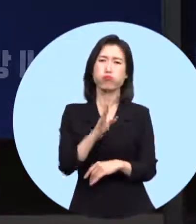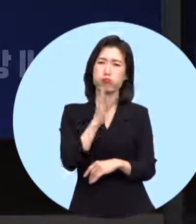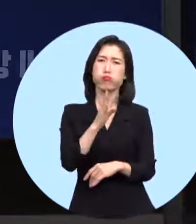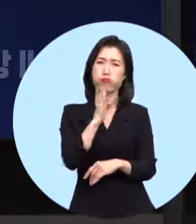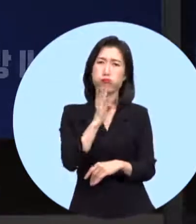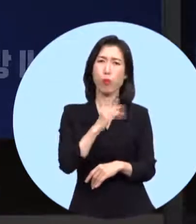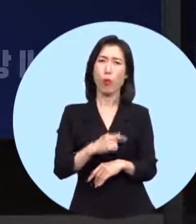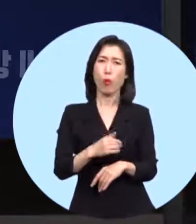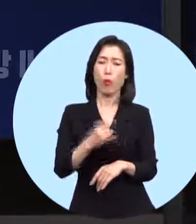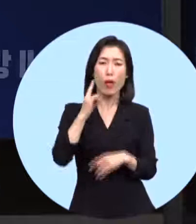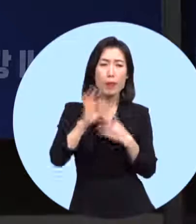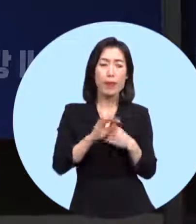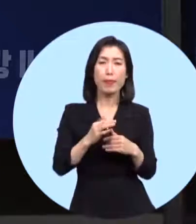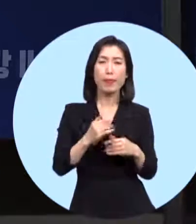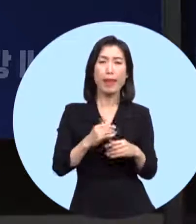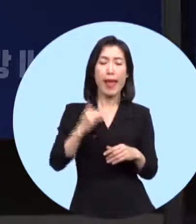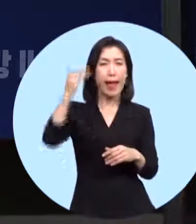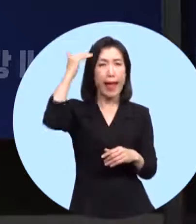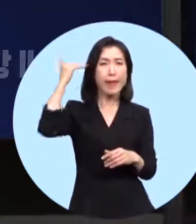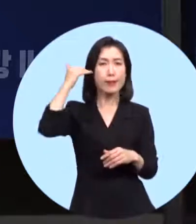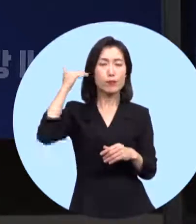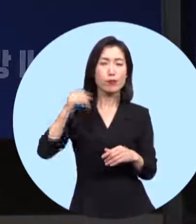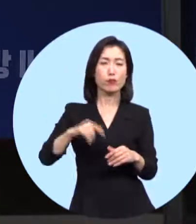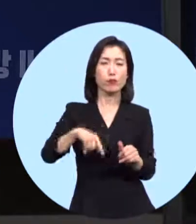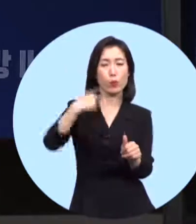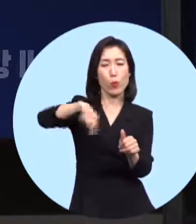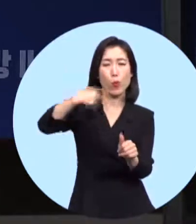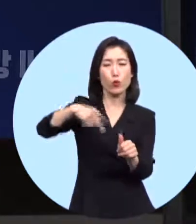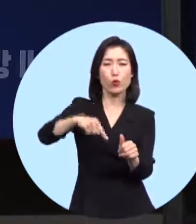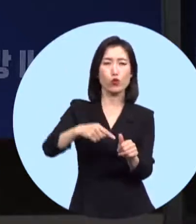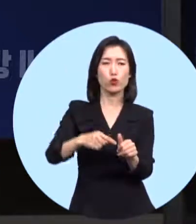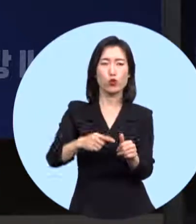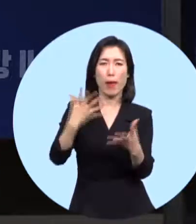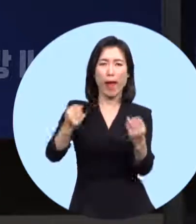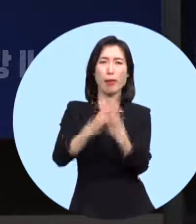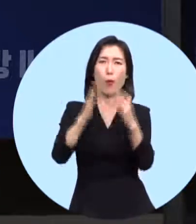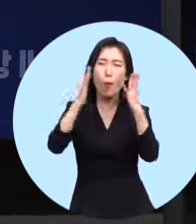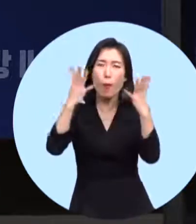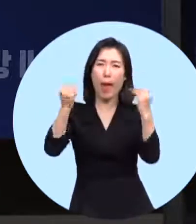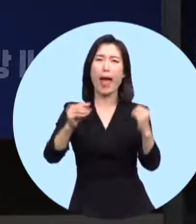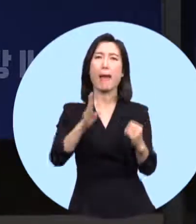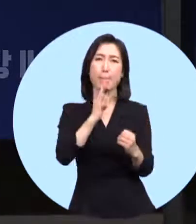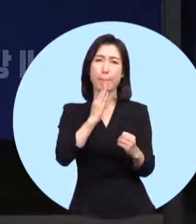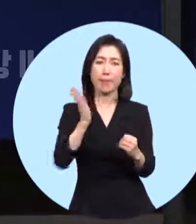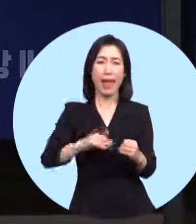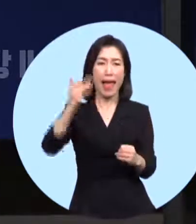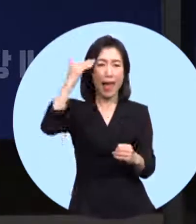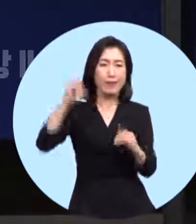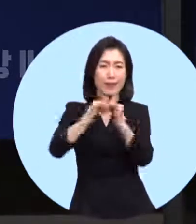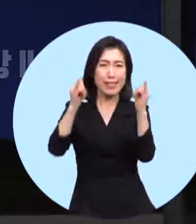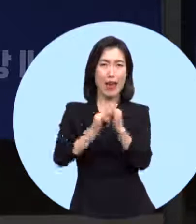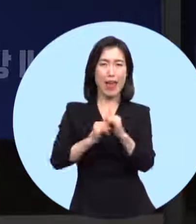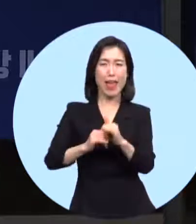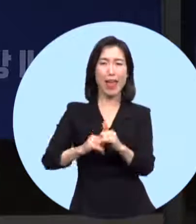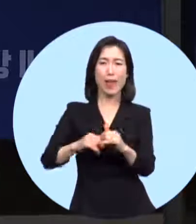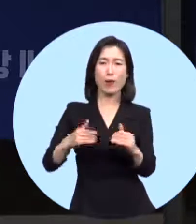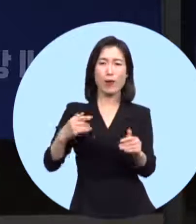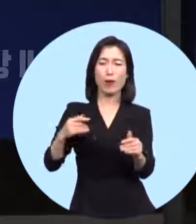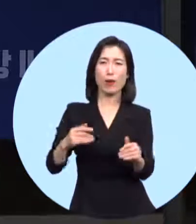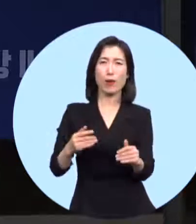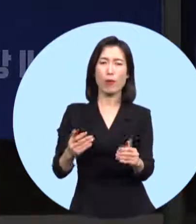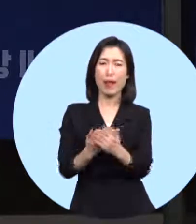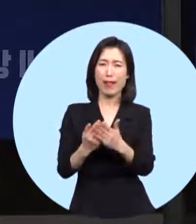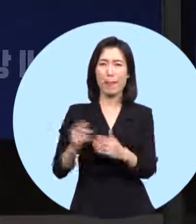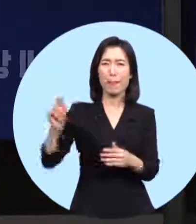당연한 것이 우리나라가 지금은 전반적인 교육 수준이 높아졌다고 하지만 우리 사회의 급성장 그거에 맞춰서